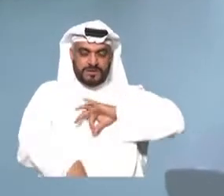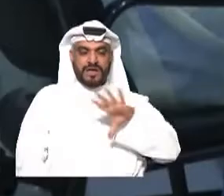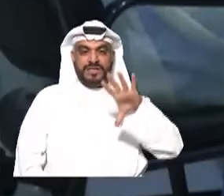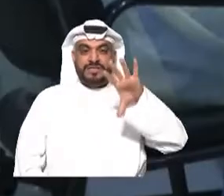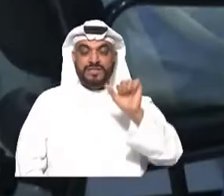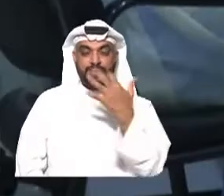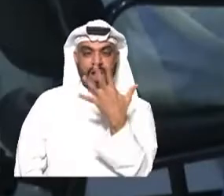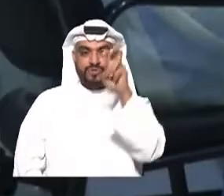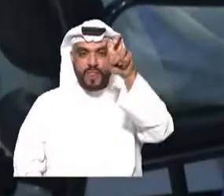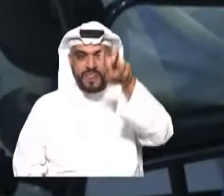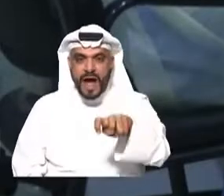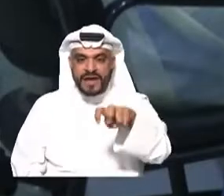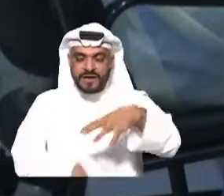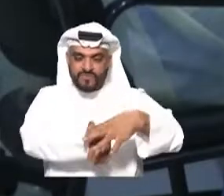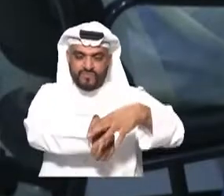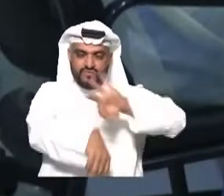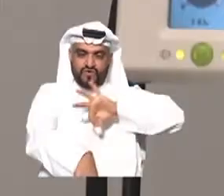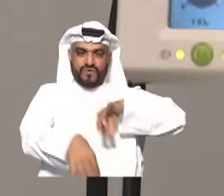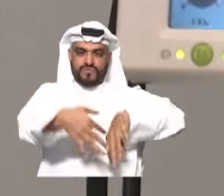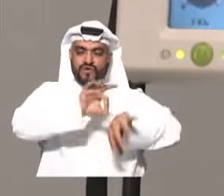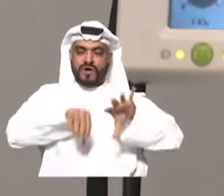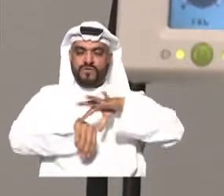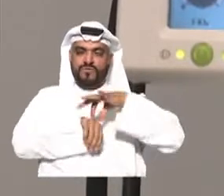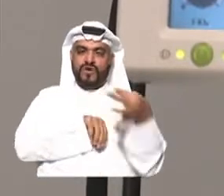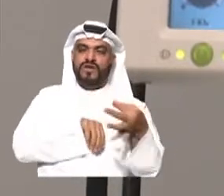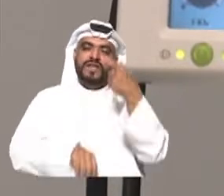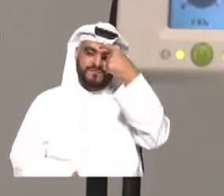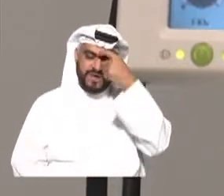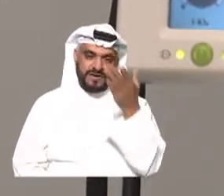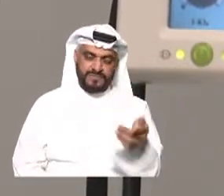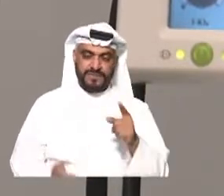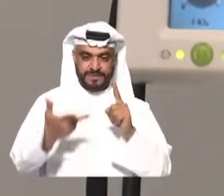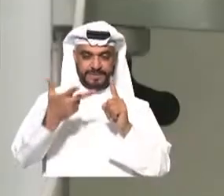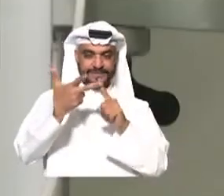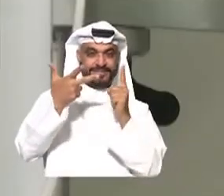985 شخصا بالفيروس، فيما تم تسجيل